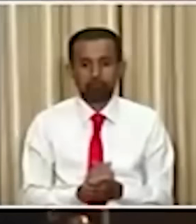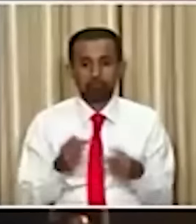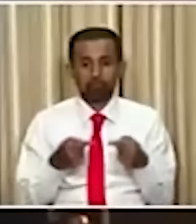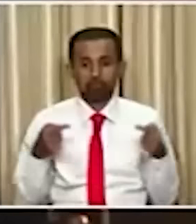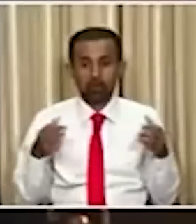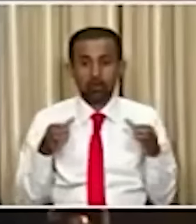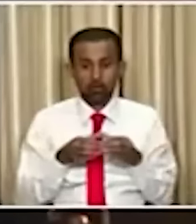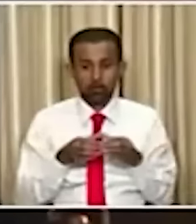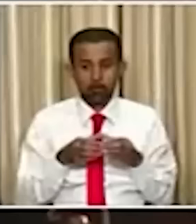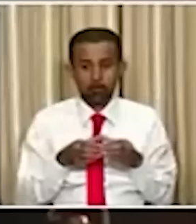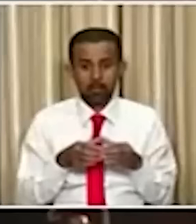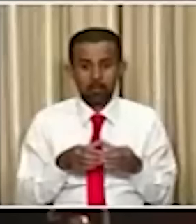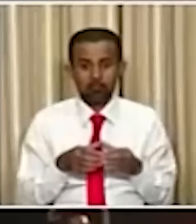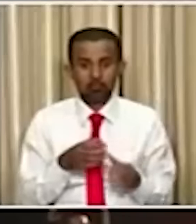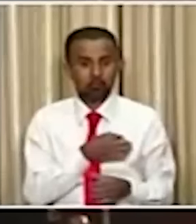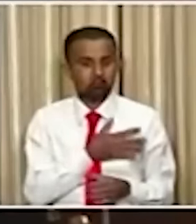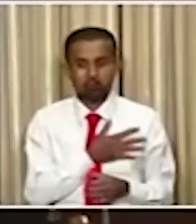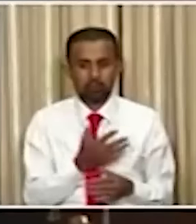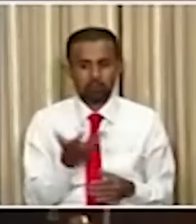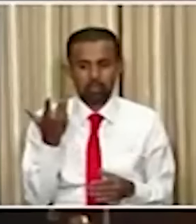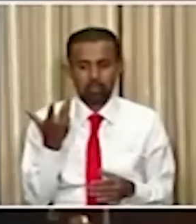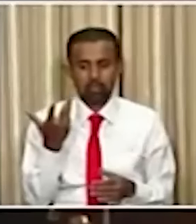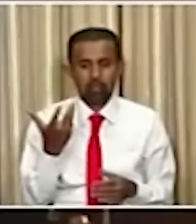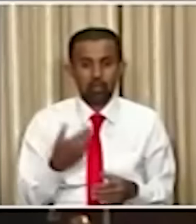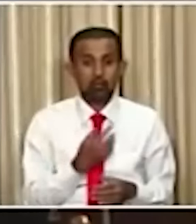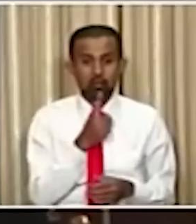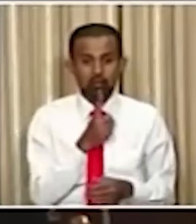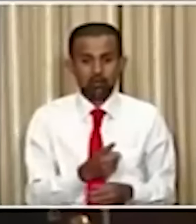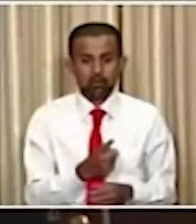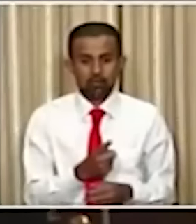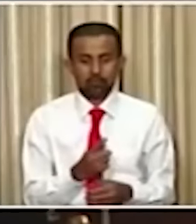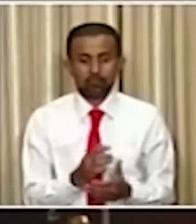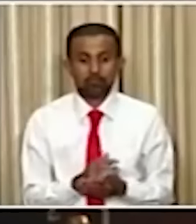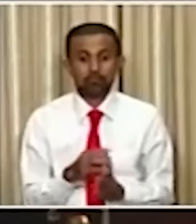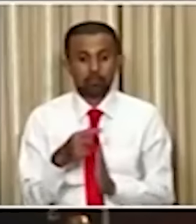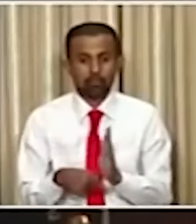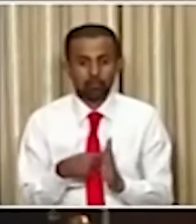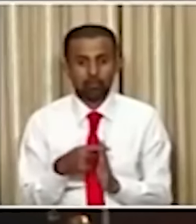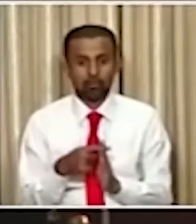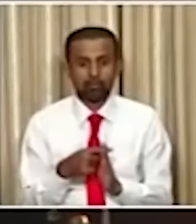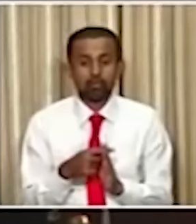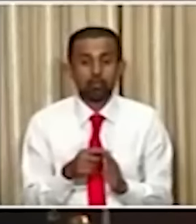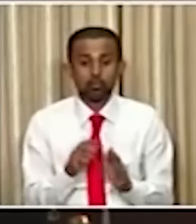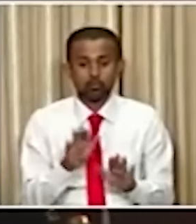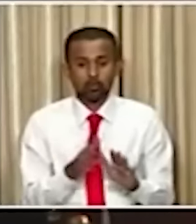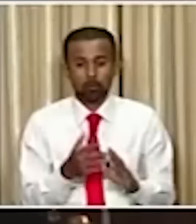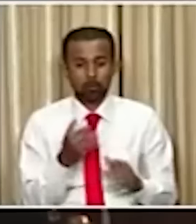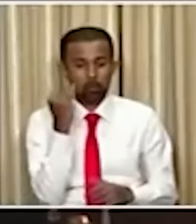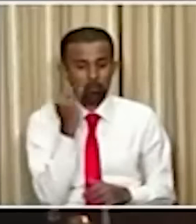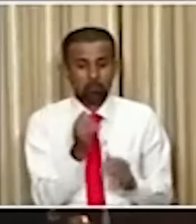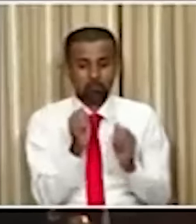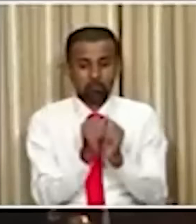විපක්ෂයෙන් මේ වගේ පරිගන්නේ නැහැ. ඒ නිසා අපි කියනවා මේ රටේ පාලකයන්ගේ දූෂිත වැඩ